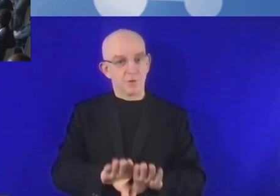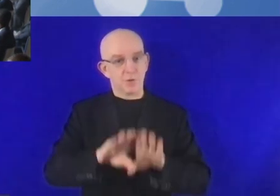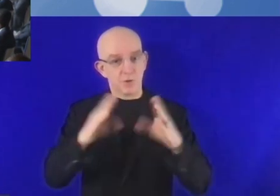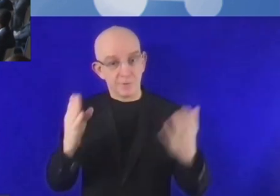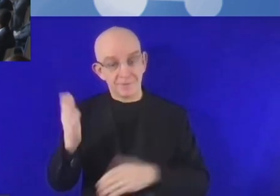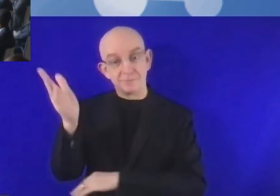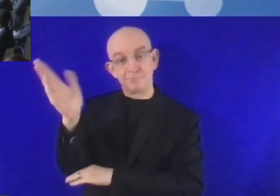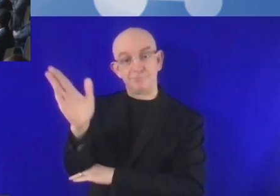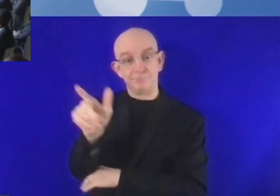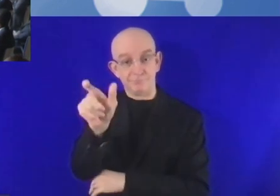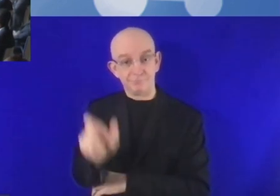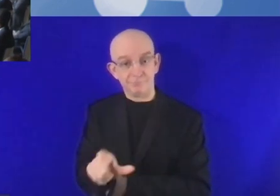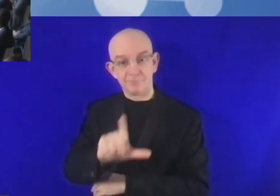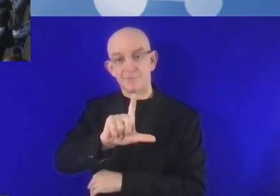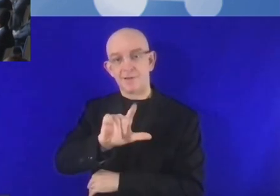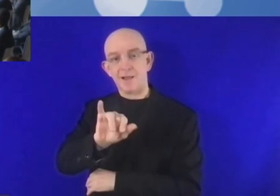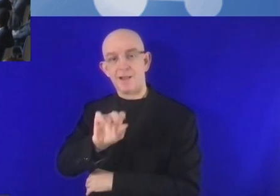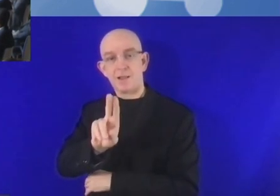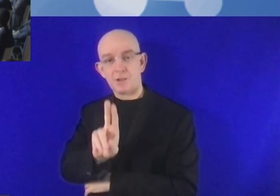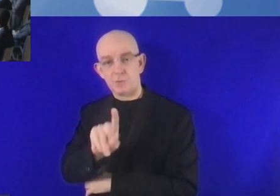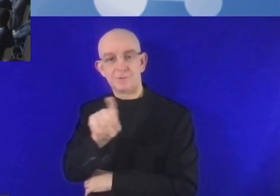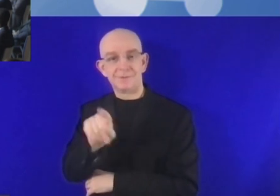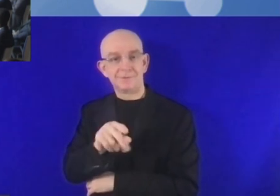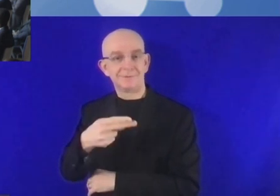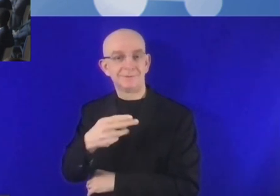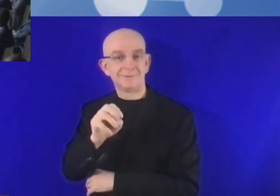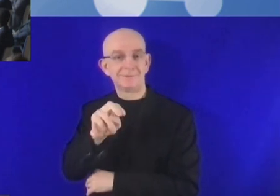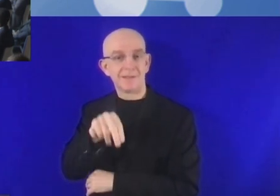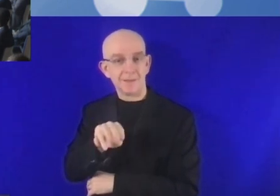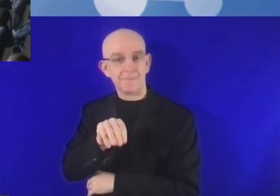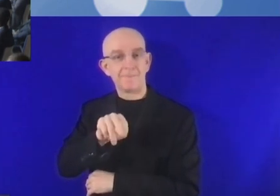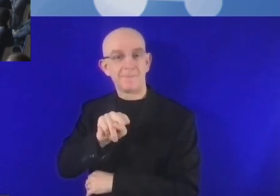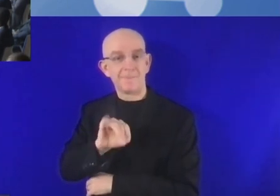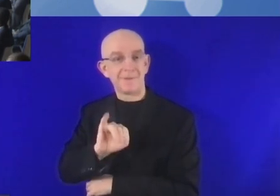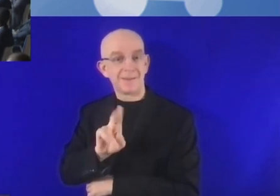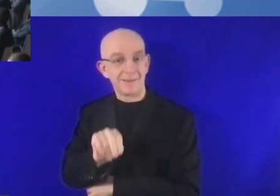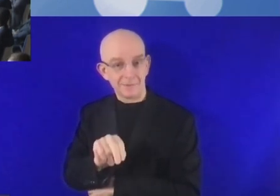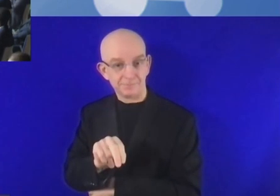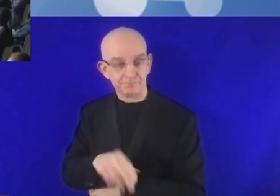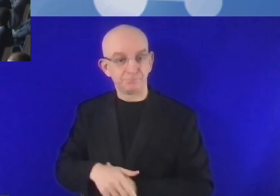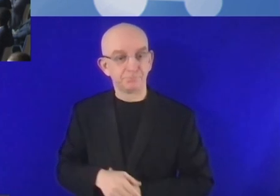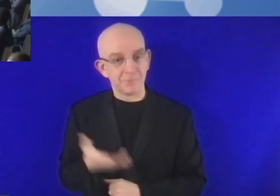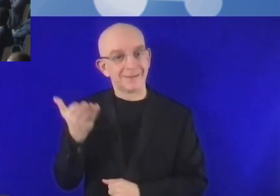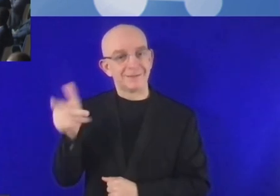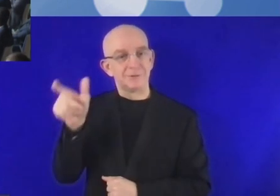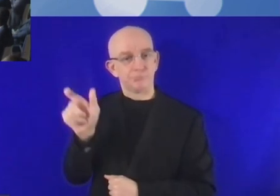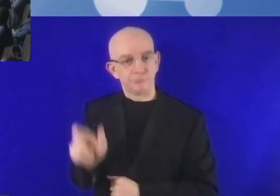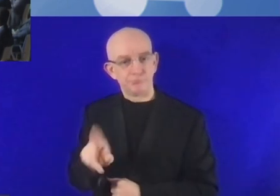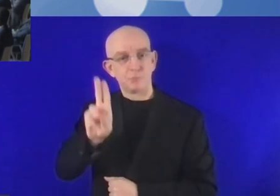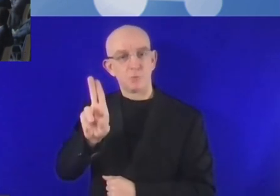Liu Zhenmin, podsekretarz generalny do spraw społecznych, którego niniejszym zapraszam na scenę.